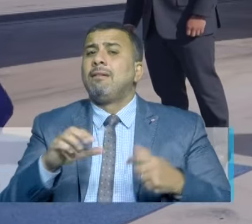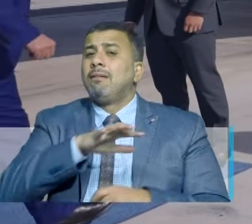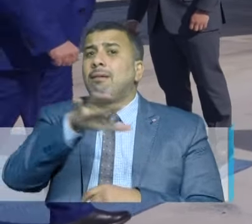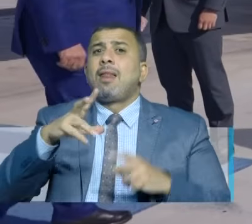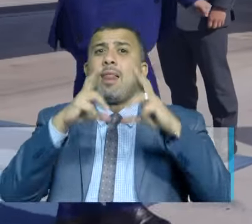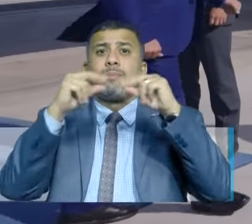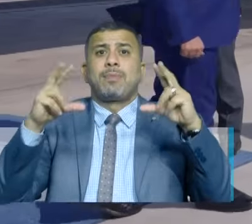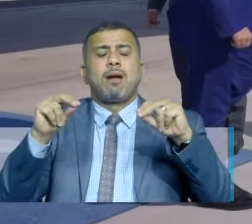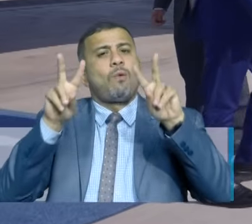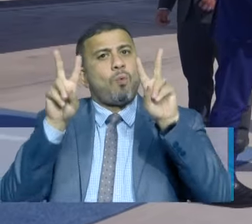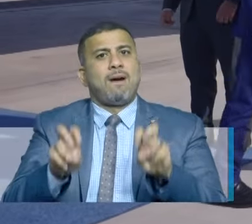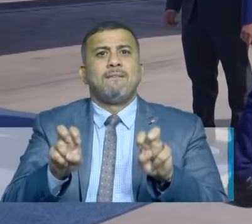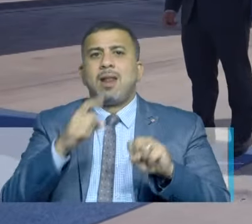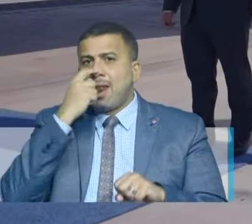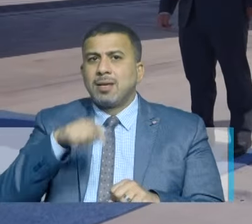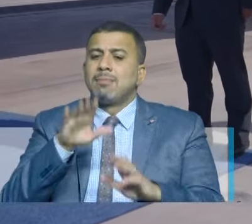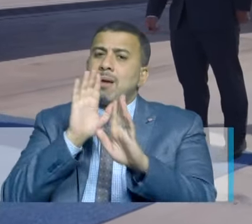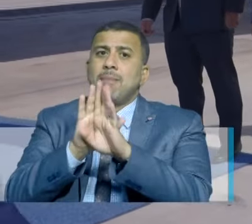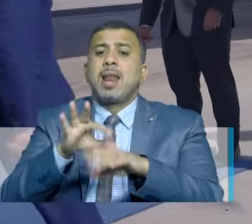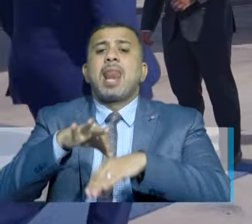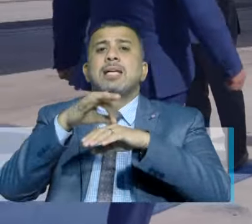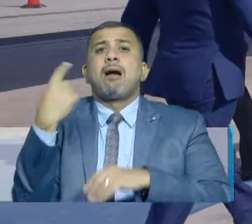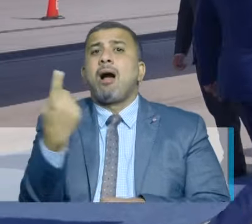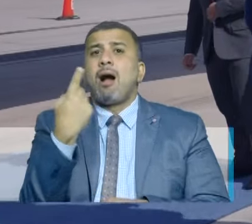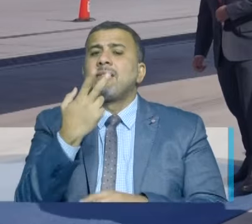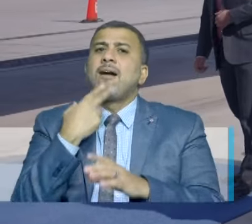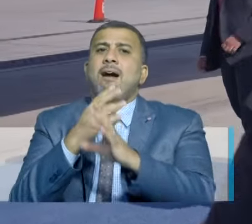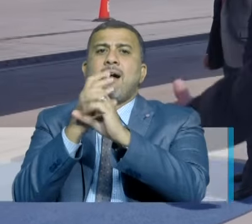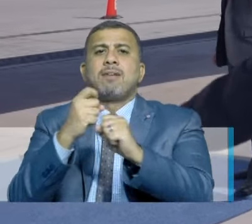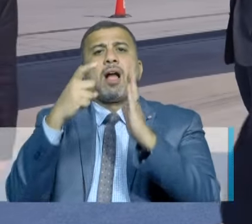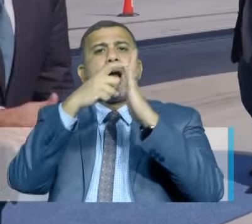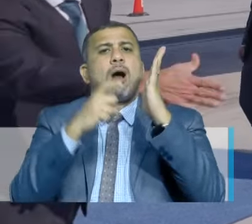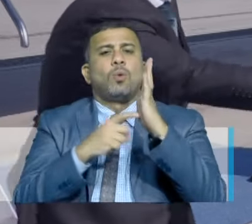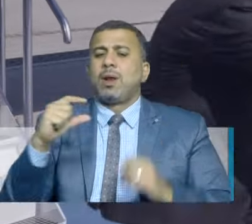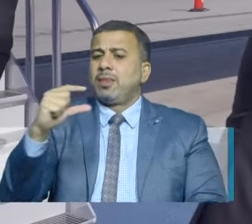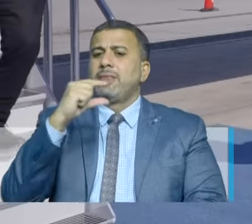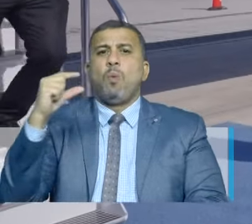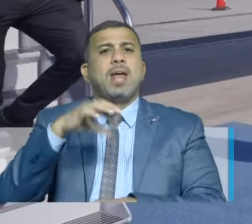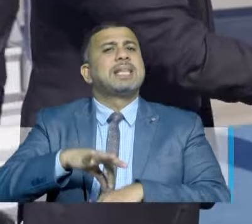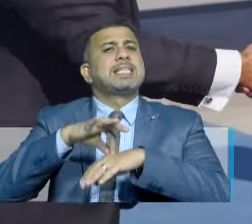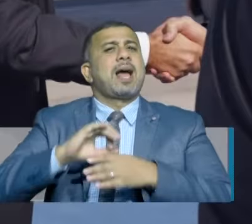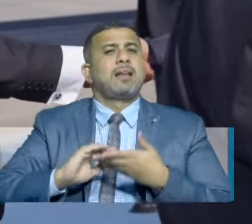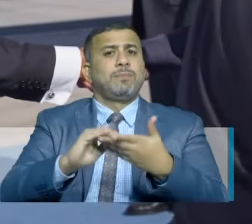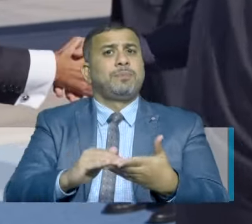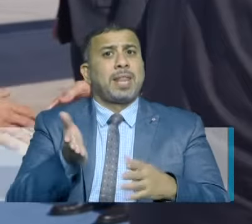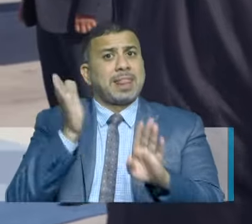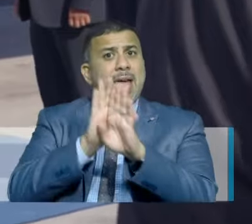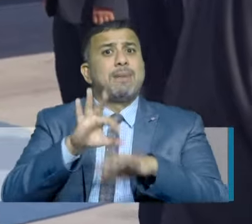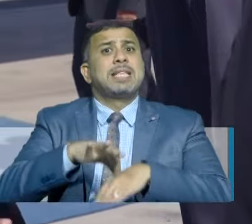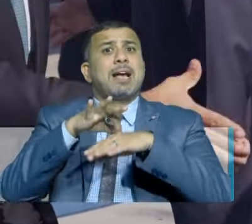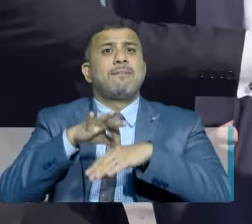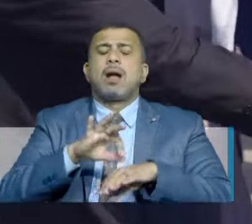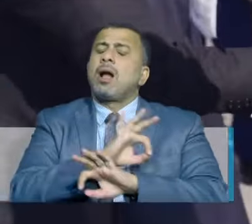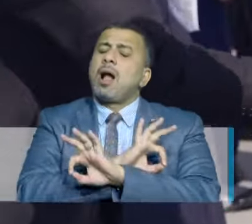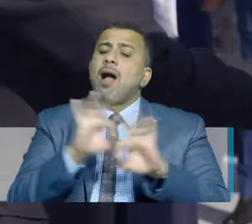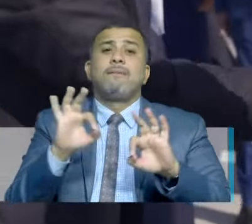ولبنان وضمان الحمايه الكامله للمدنيين وفق قواعد القانون الدولي الانساني وتوفير الدعم الانساني